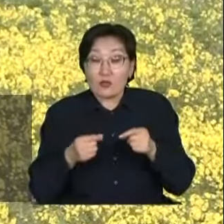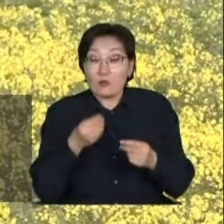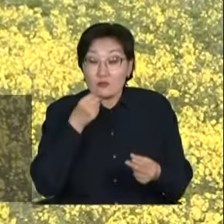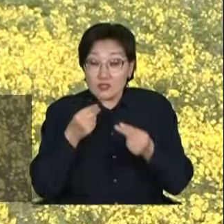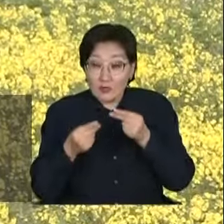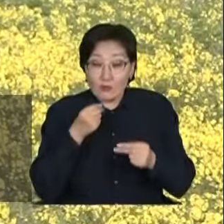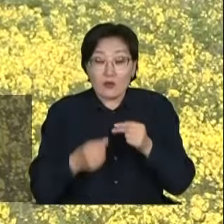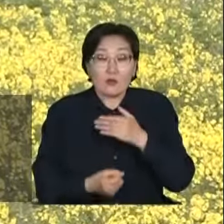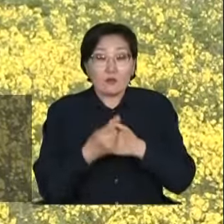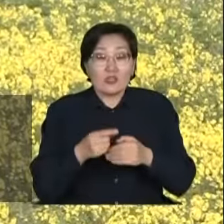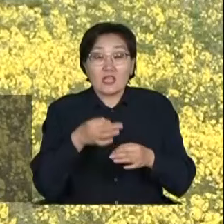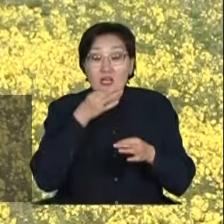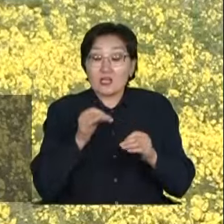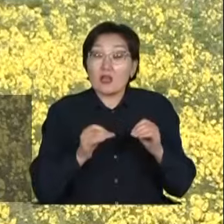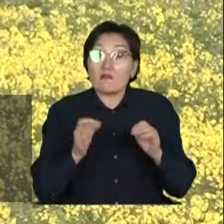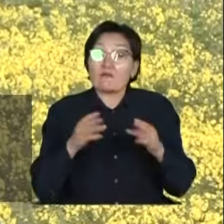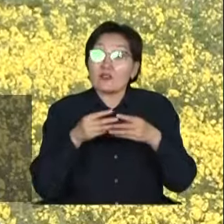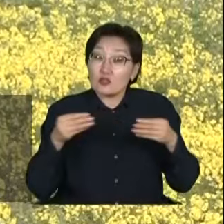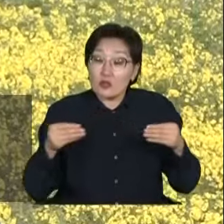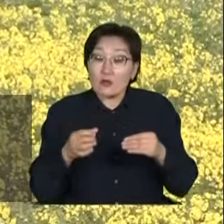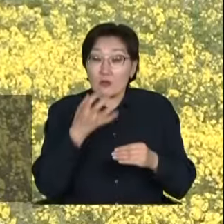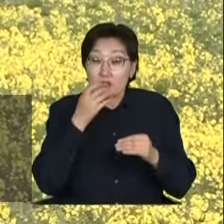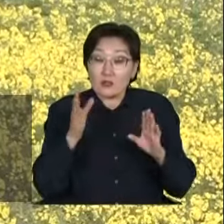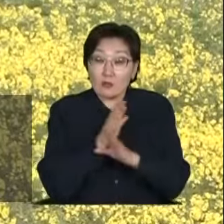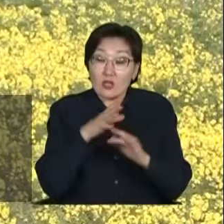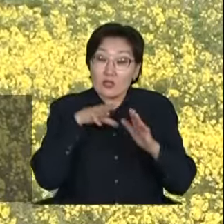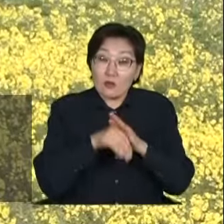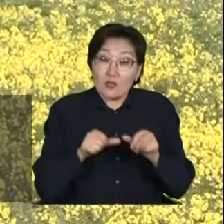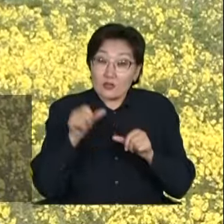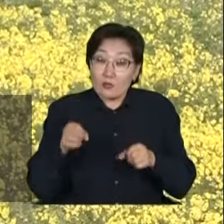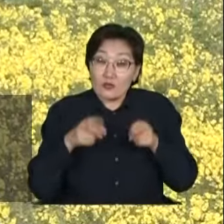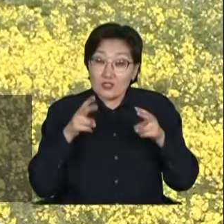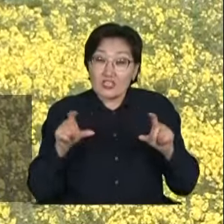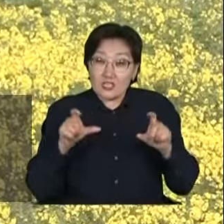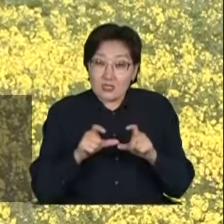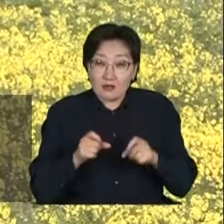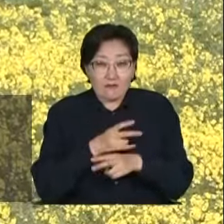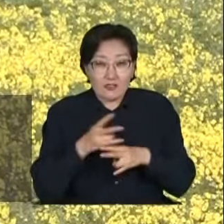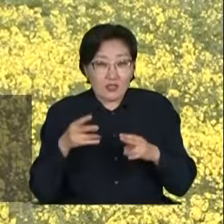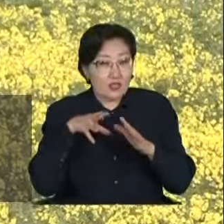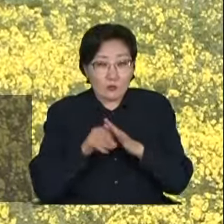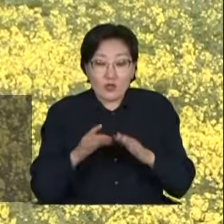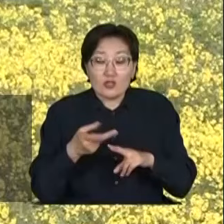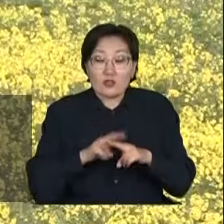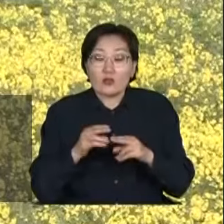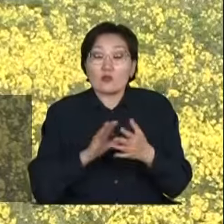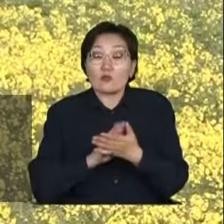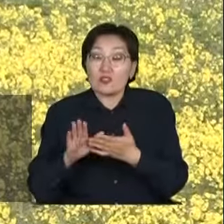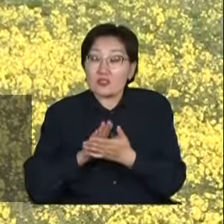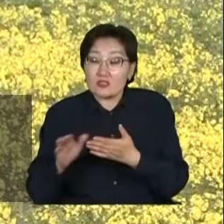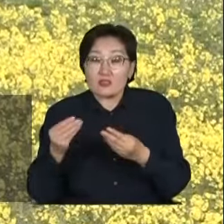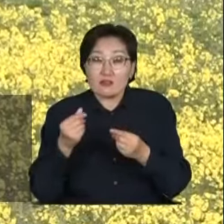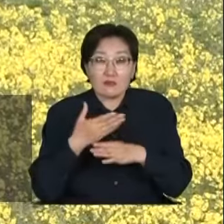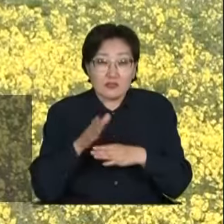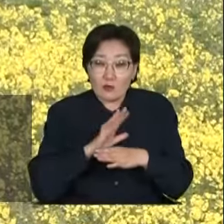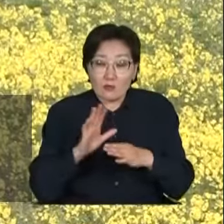связываем с ранней весной и потеплением. Это насекомое не относится к классу особо опасных карантинных вредителей, поэтому средства на дезинсекцию не